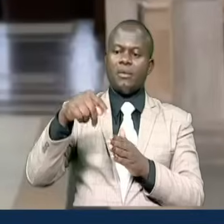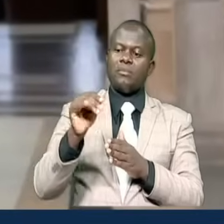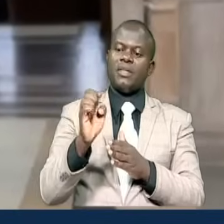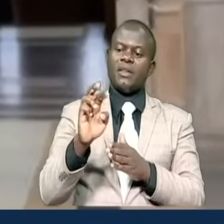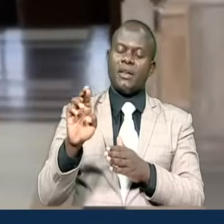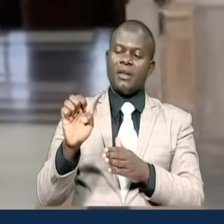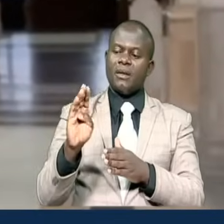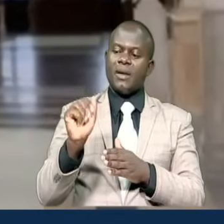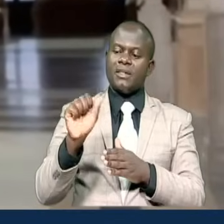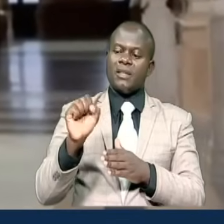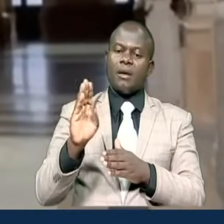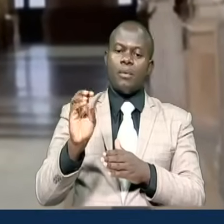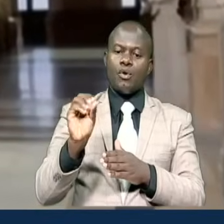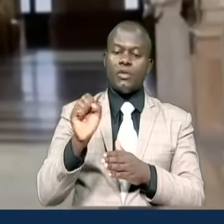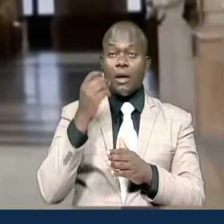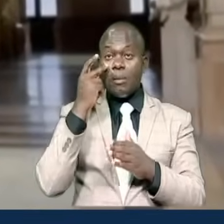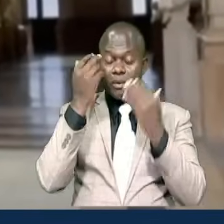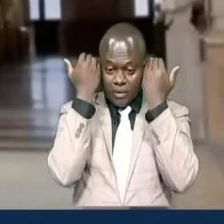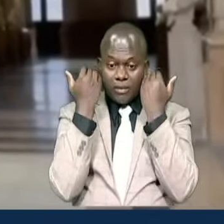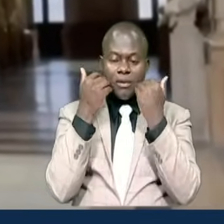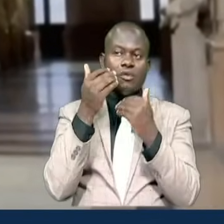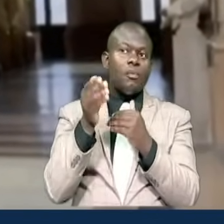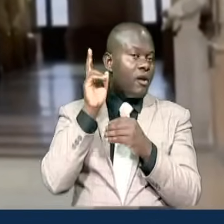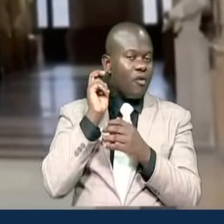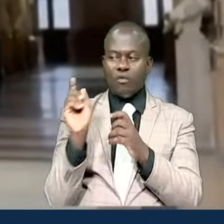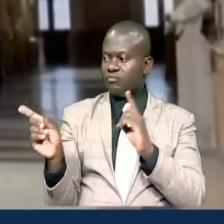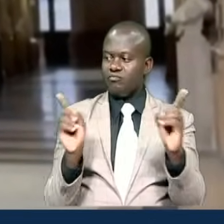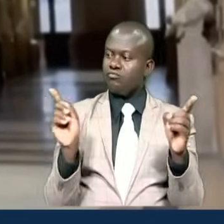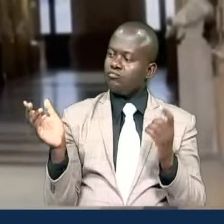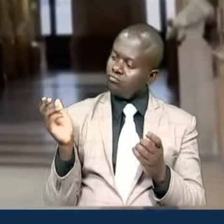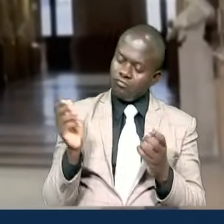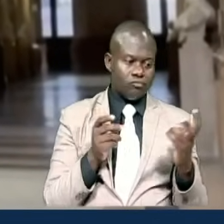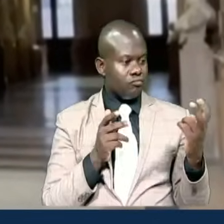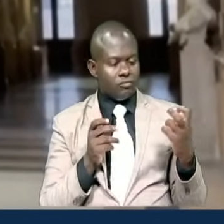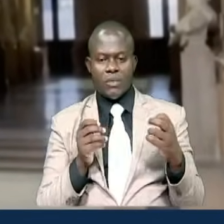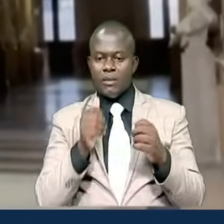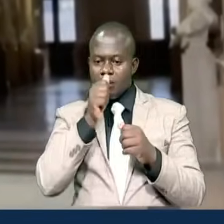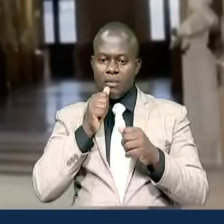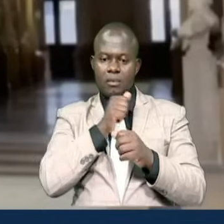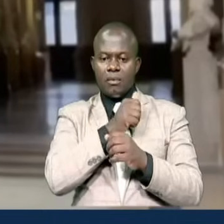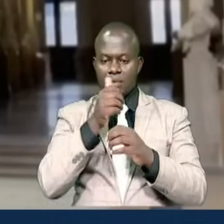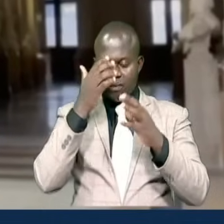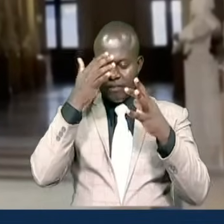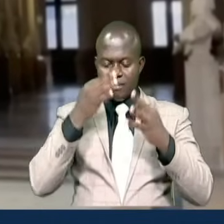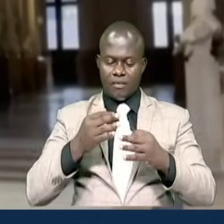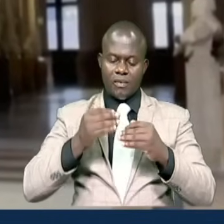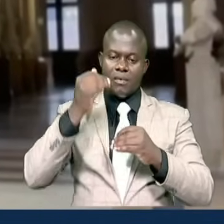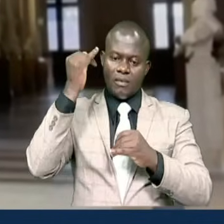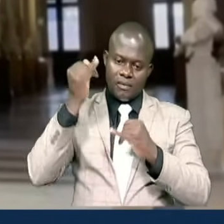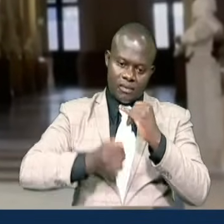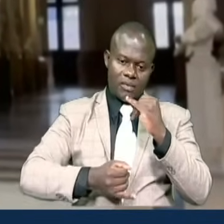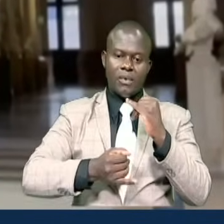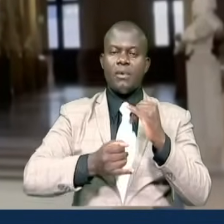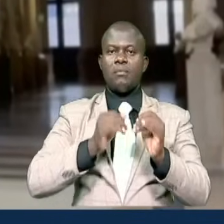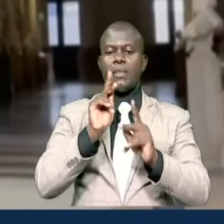ubutabera. Nyuma yo kumva impande zitandukanye, hakurikiyeho umwiherero ari nawo uza gufata umwanzuro wa nyuma ku baregwa muri